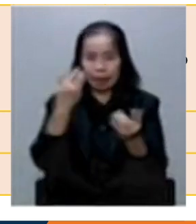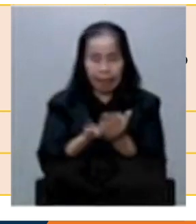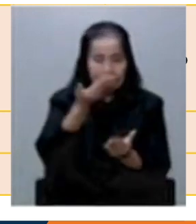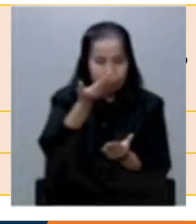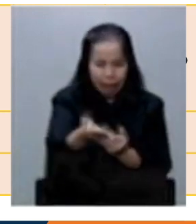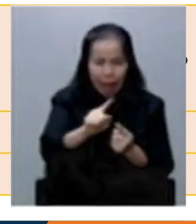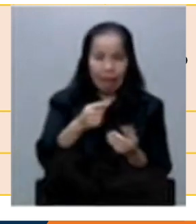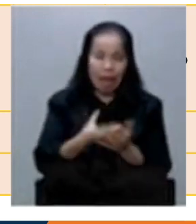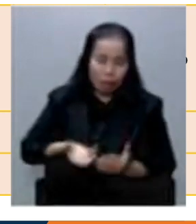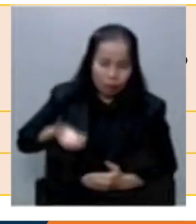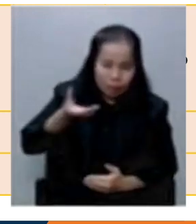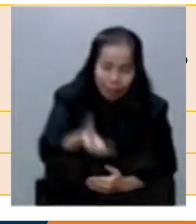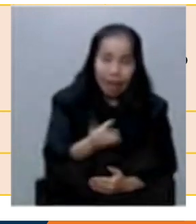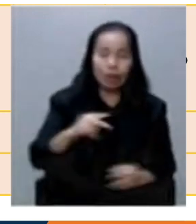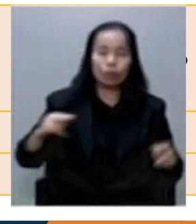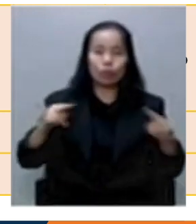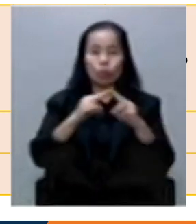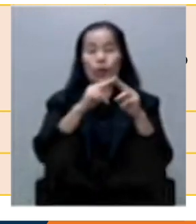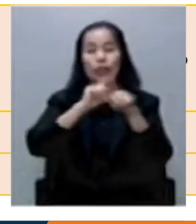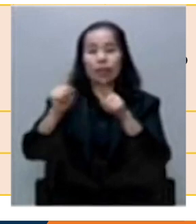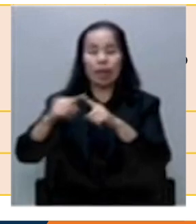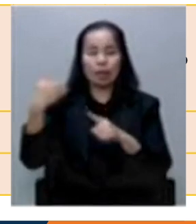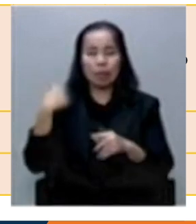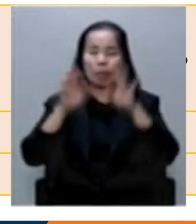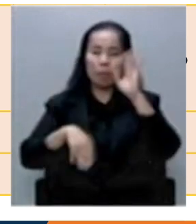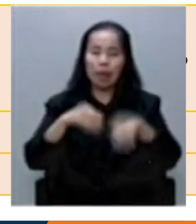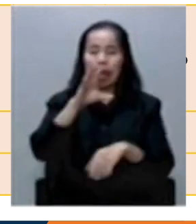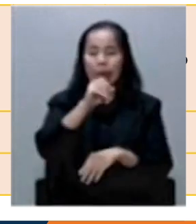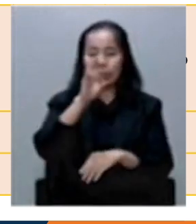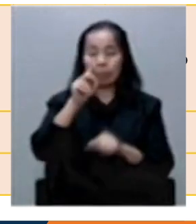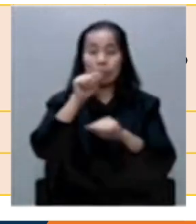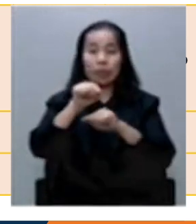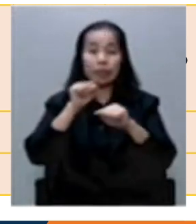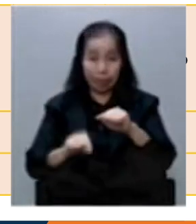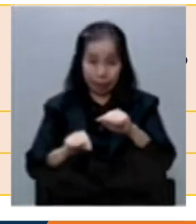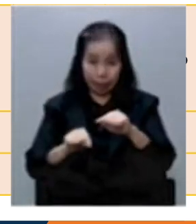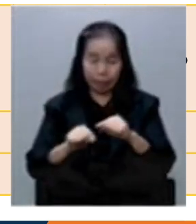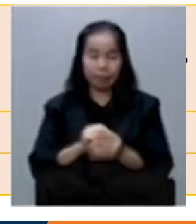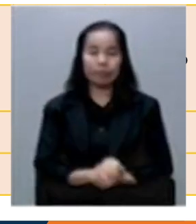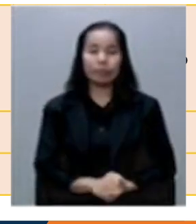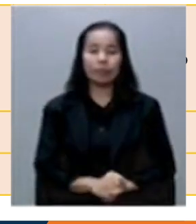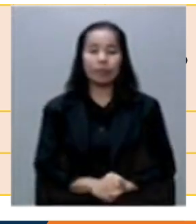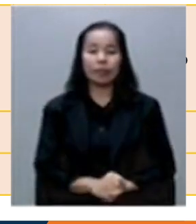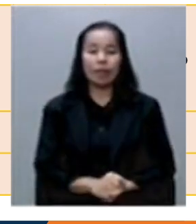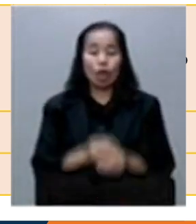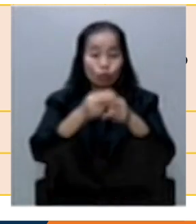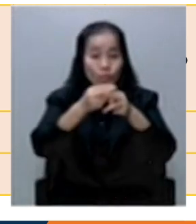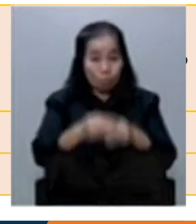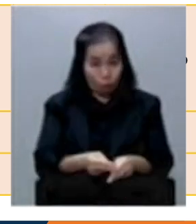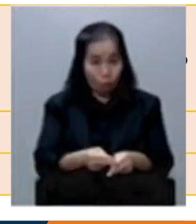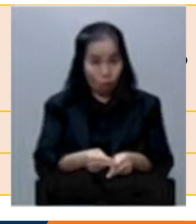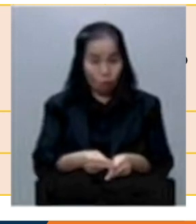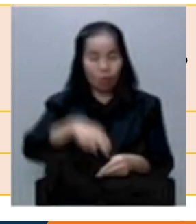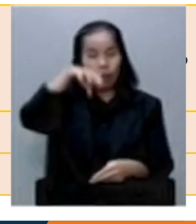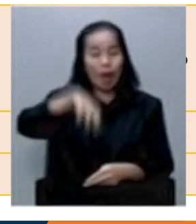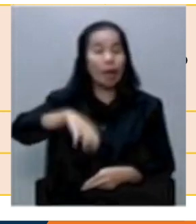งทุนเนี่ยของทั้งกระทรวงเนี่ยเบิกจ่ายได้เพียง 57% นะครับคลิกอีกครั้งนึงครับพอดูเฉพาะนะครับกองทั